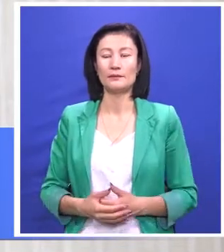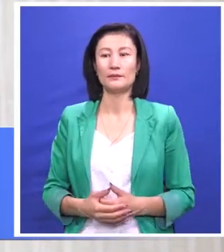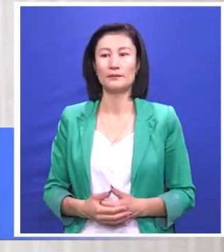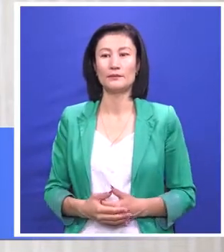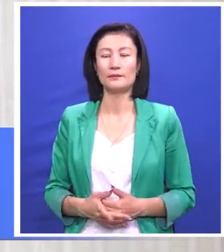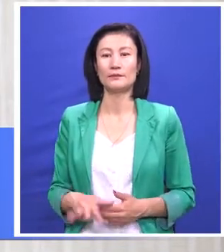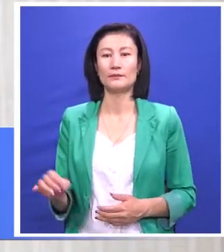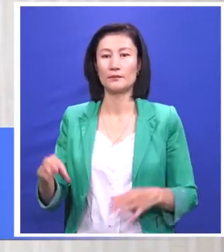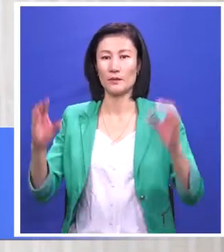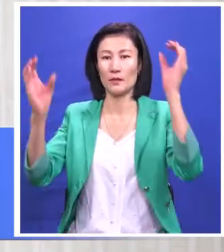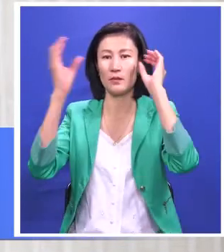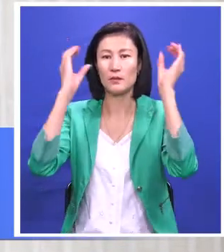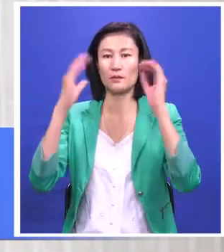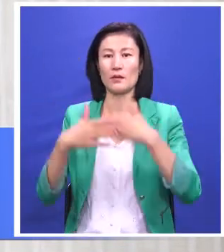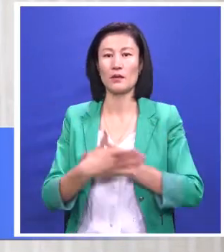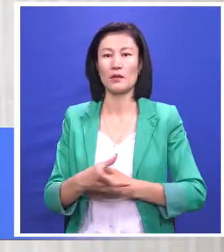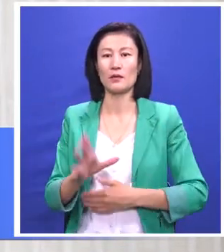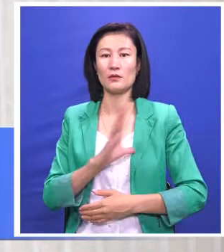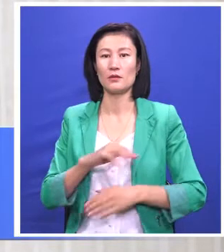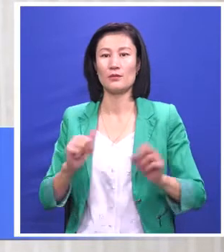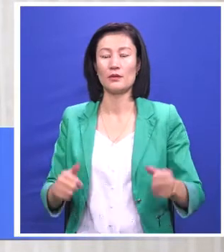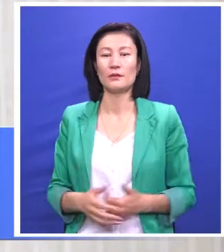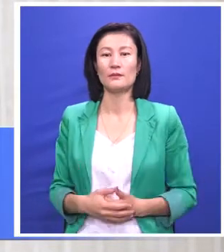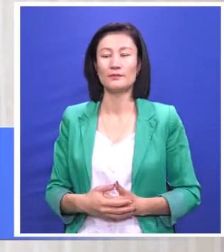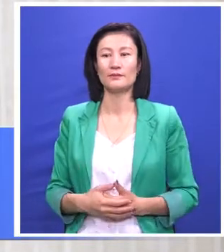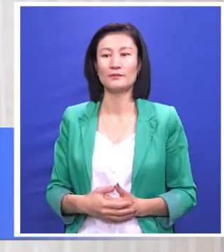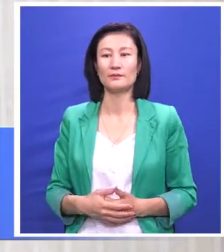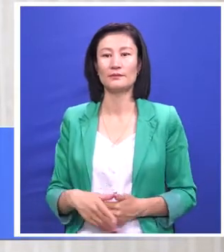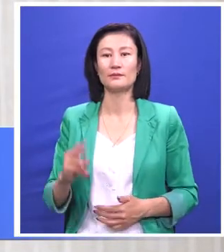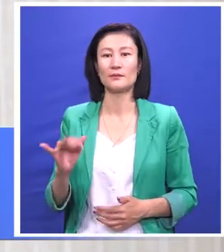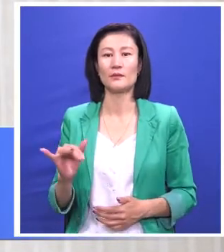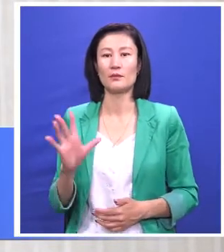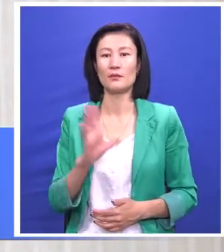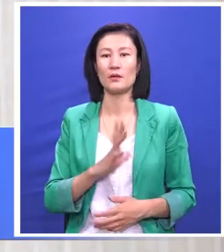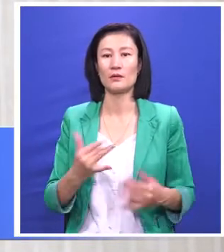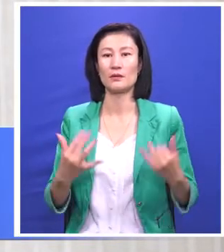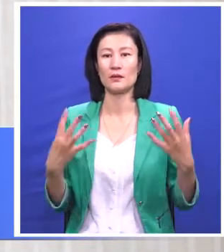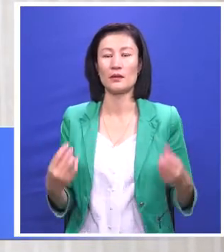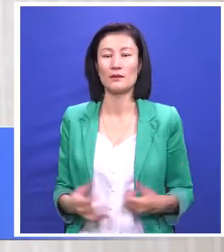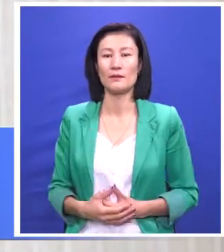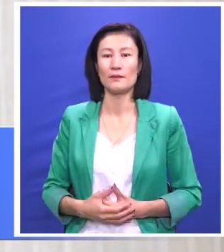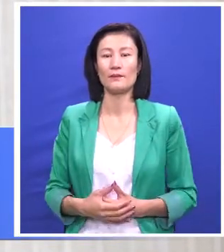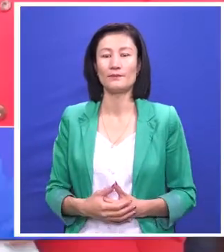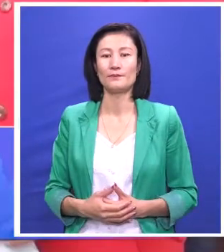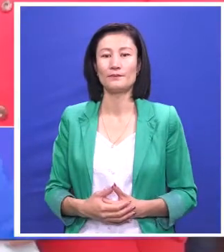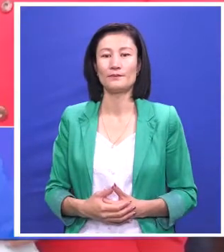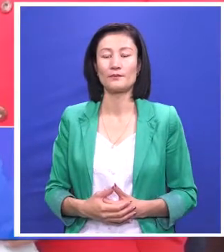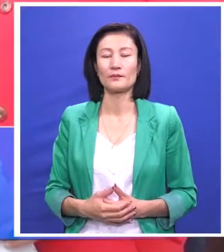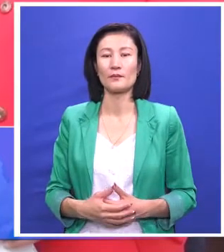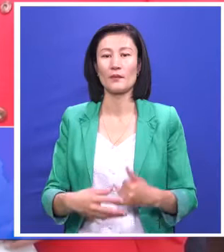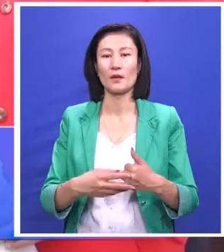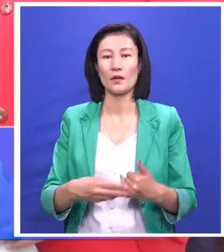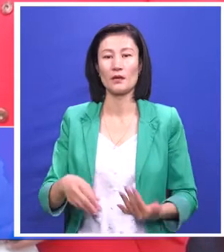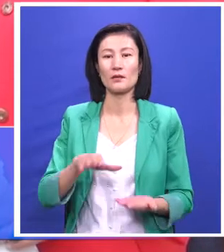алғашқы Қайнар университетін ашқан кезде мен ұлағат университетін ашқамын. Соны бір біріндеп келе жатырмыз. Қазір енді әбекең жатқан жері жайлы топырақ